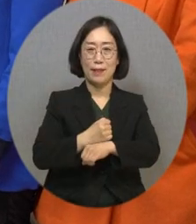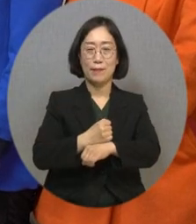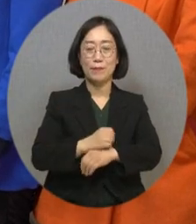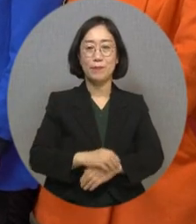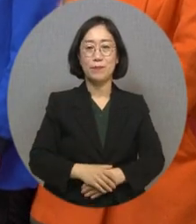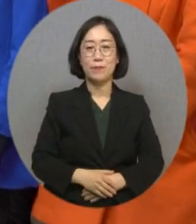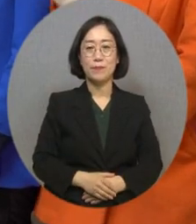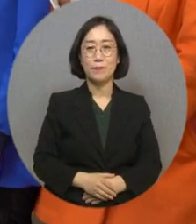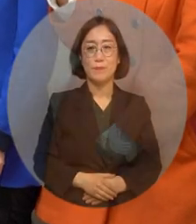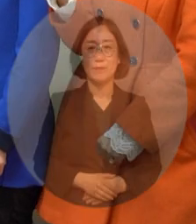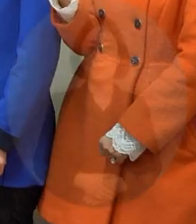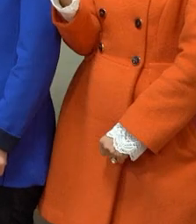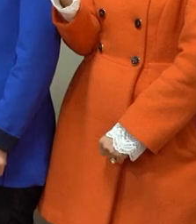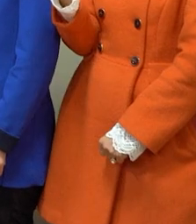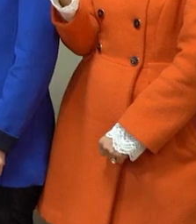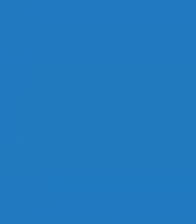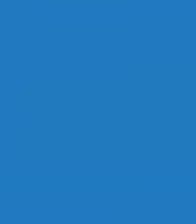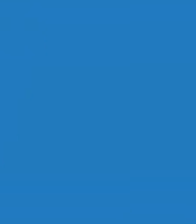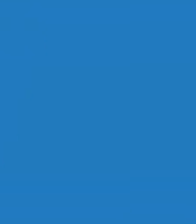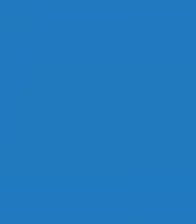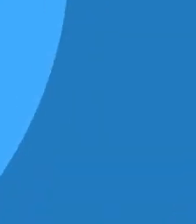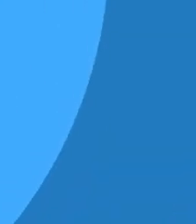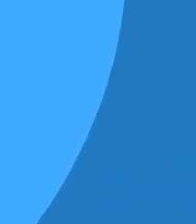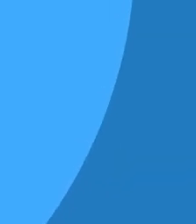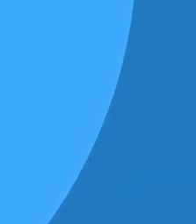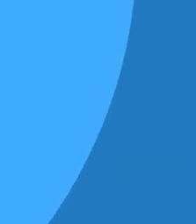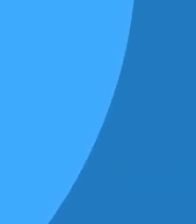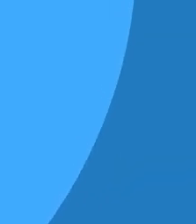전북 방송 김영재입니다.